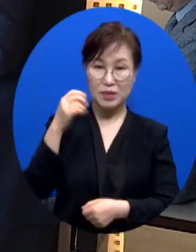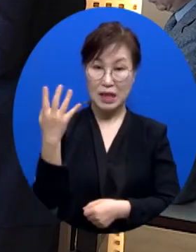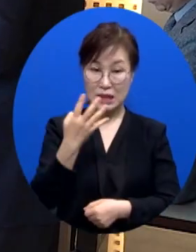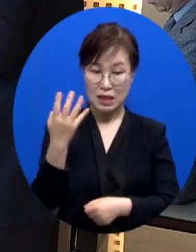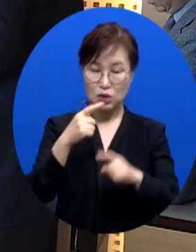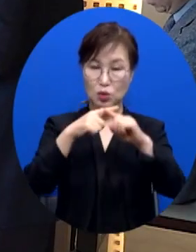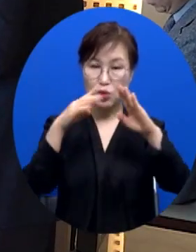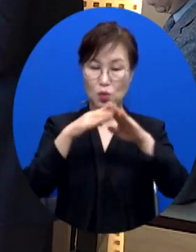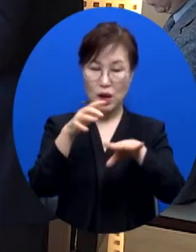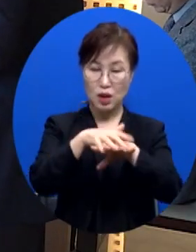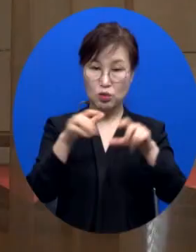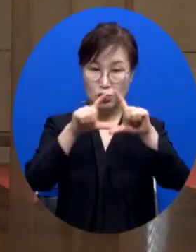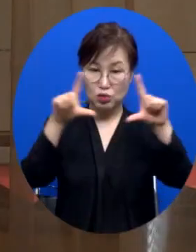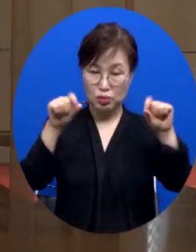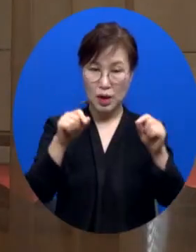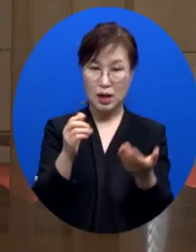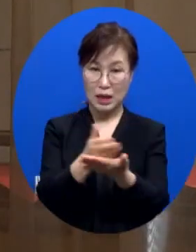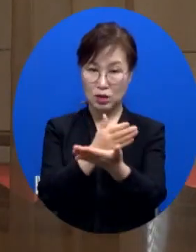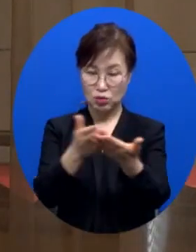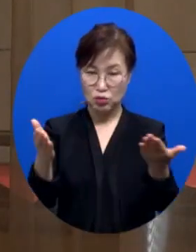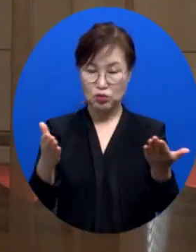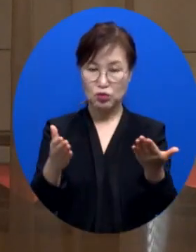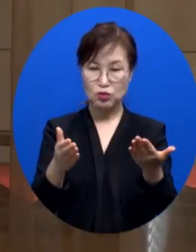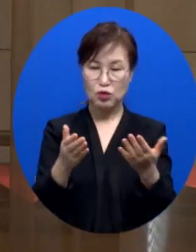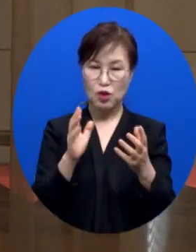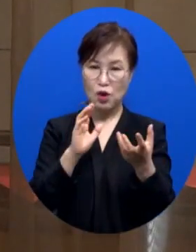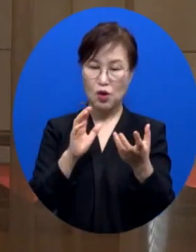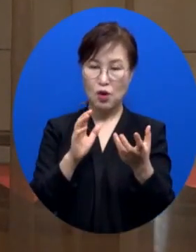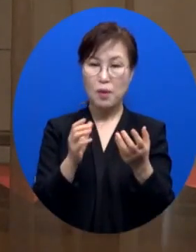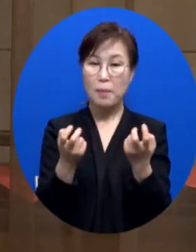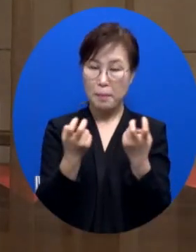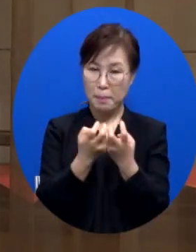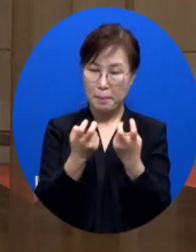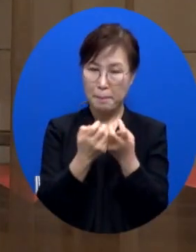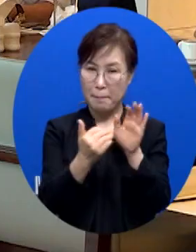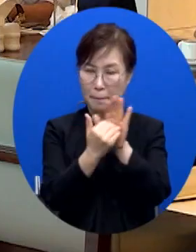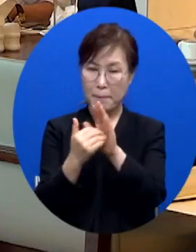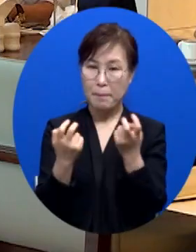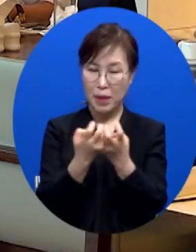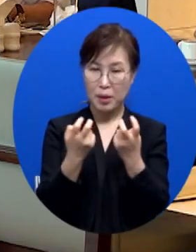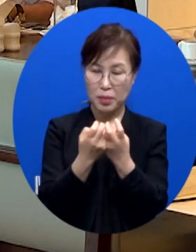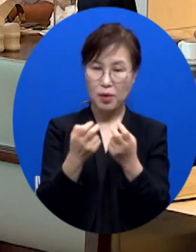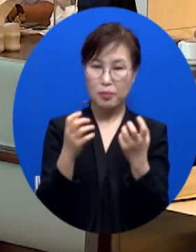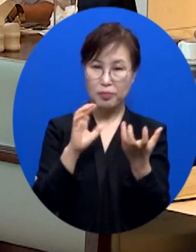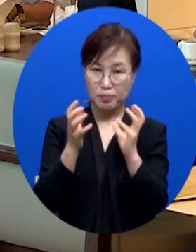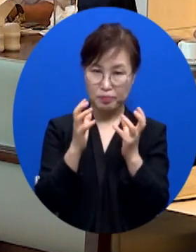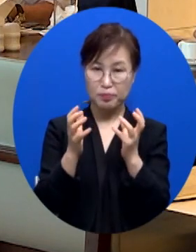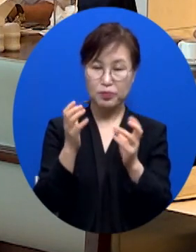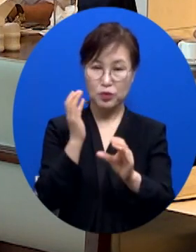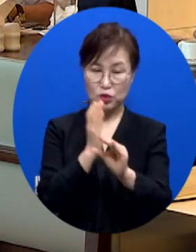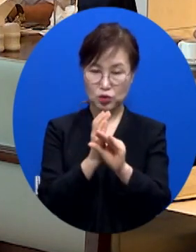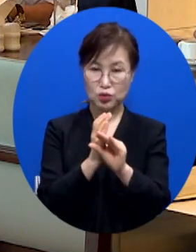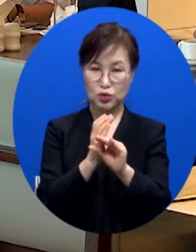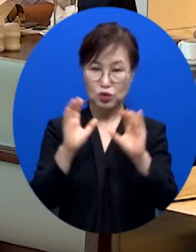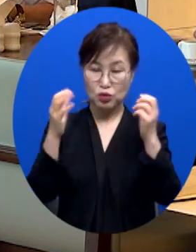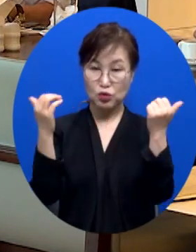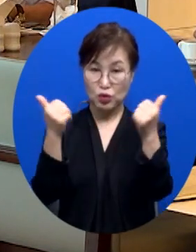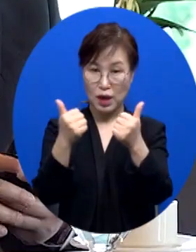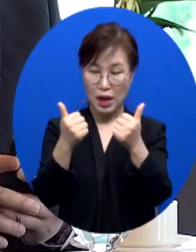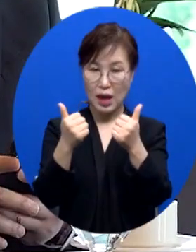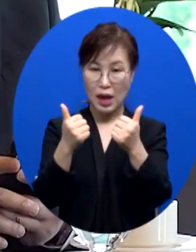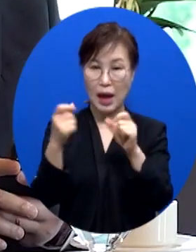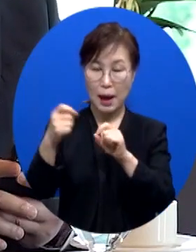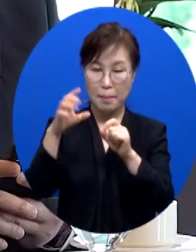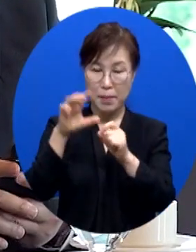교회의 현수막 배포 등 구체적인 대응 전략을 논의했습니다. 인계촉은 26일 국회 앞에서 평등법